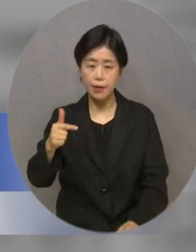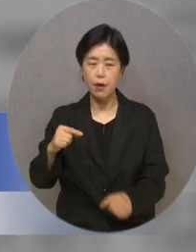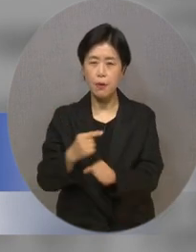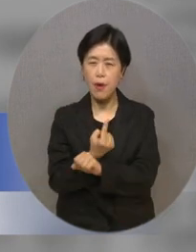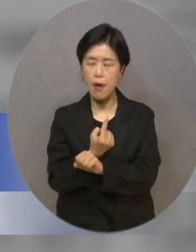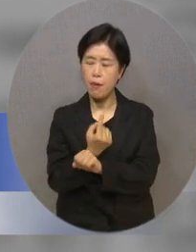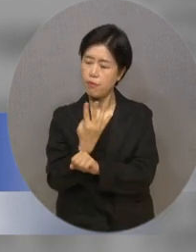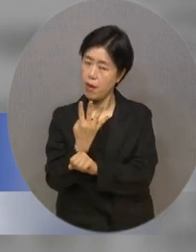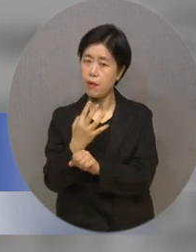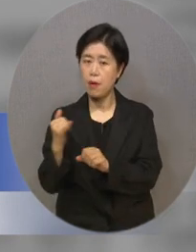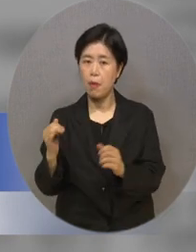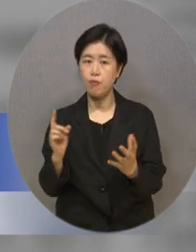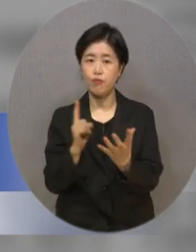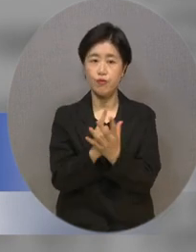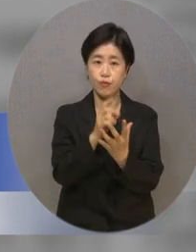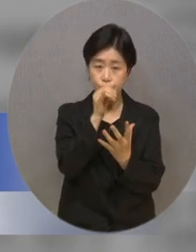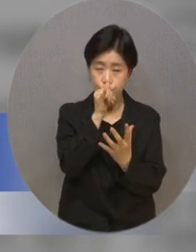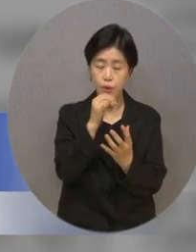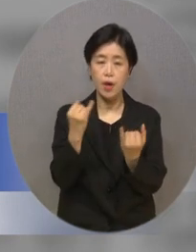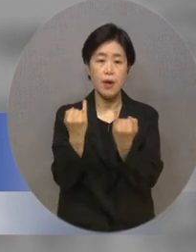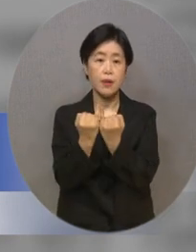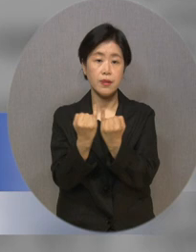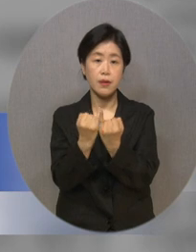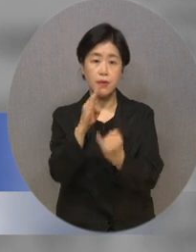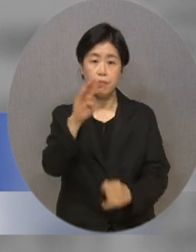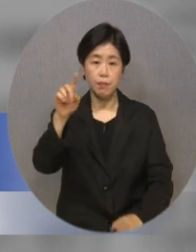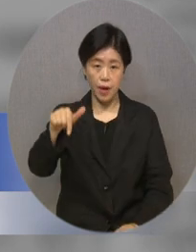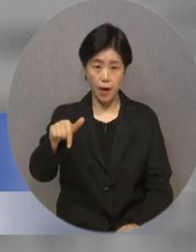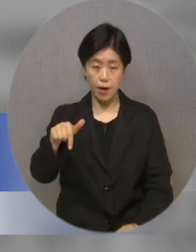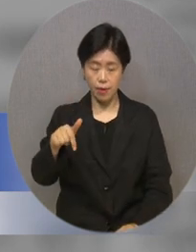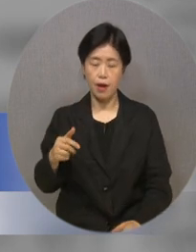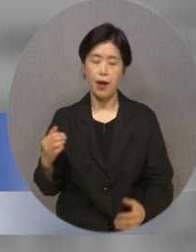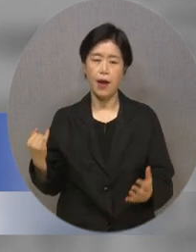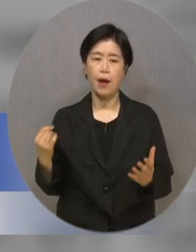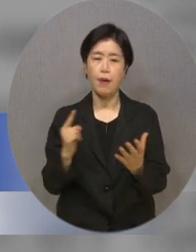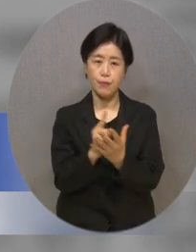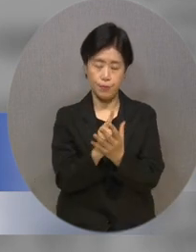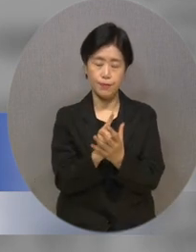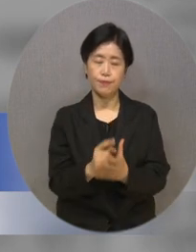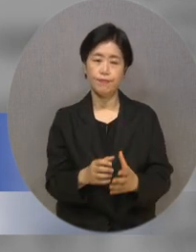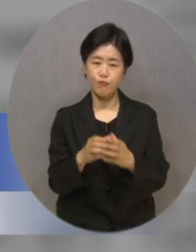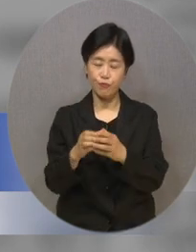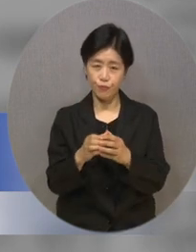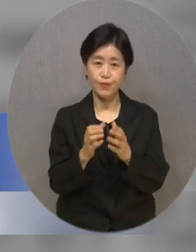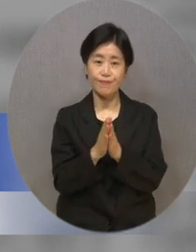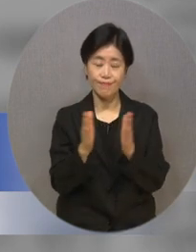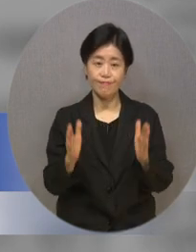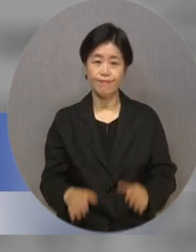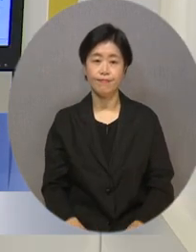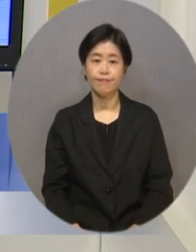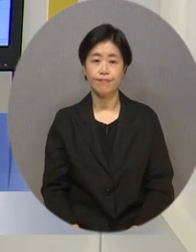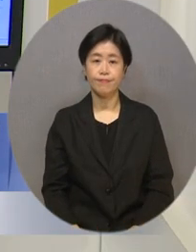안영준 송문영 선수와 여자 선수 박지은 선수가 합류한 상태입니다